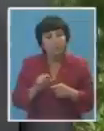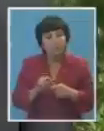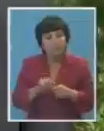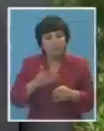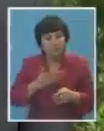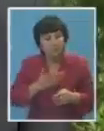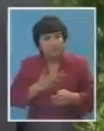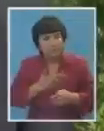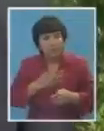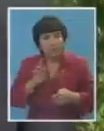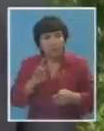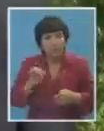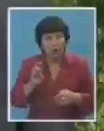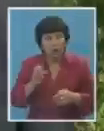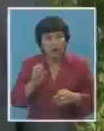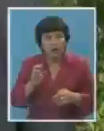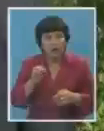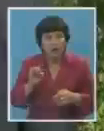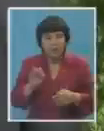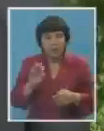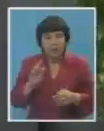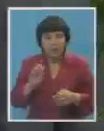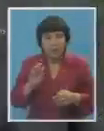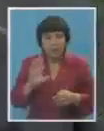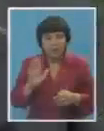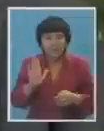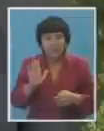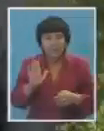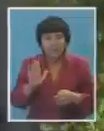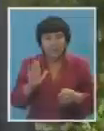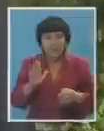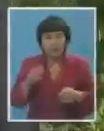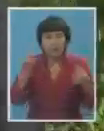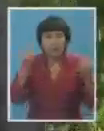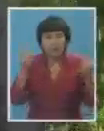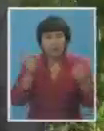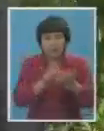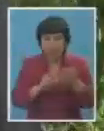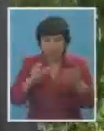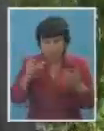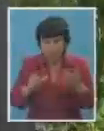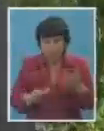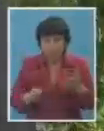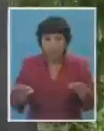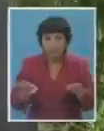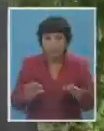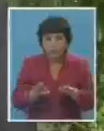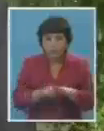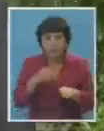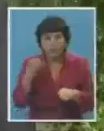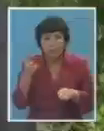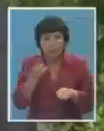біз Мұқағали Мұқатаевты қазақтың жұлдызды ақыны деп ұлықтап келе жатырмыз. Сол жұлдыздардың